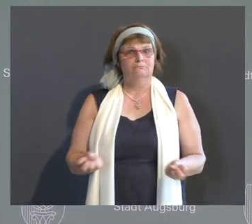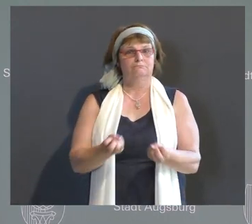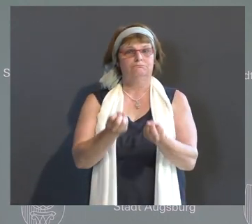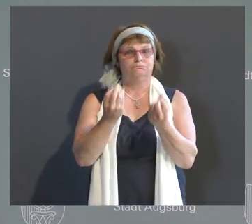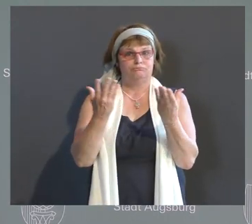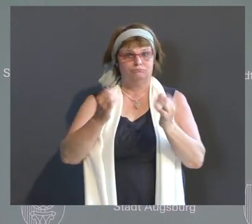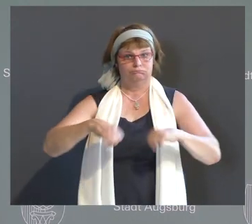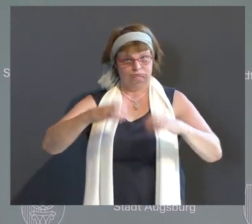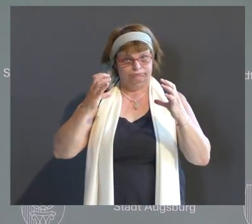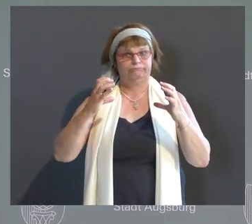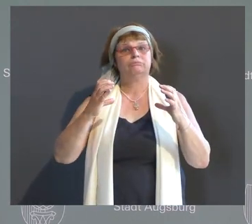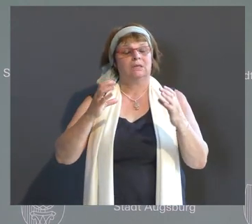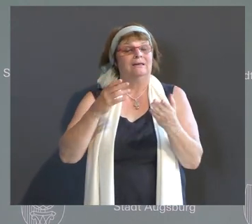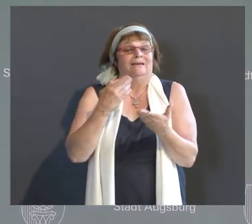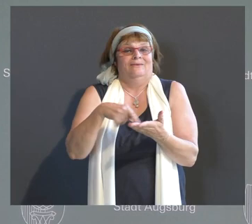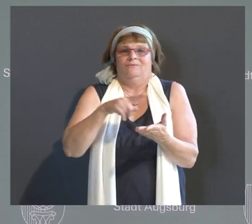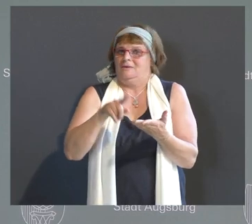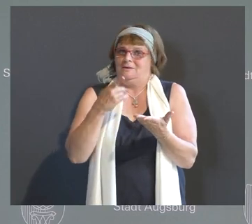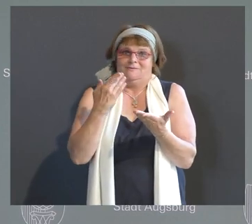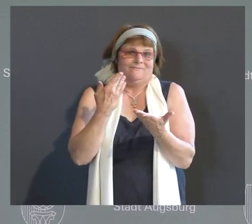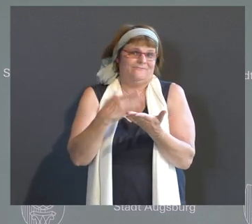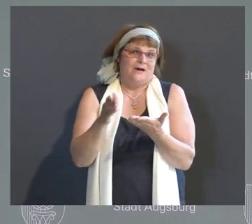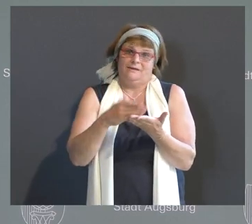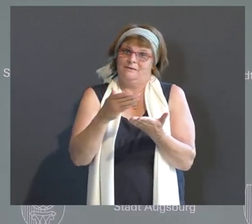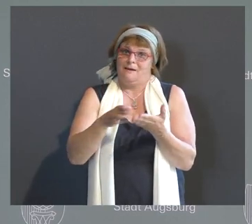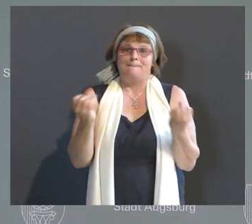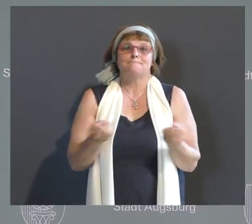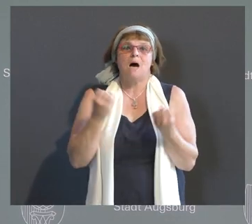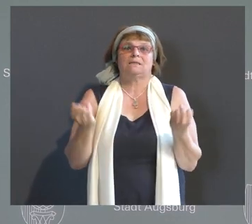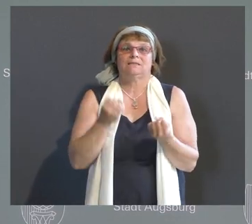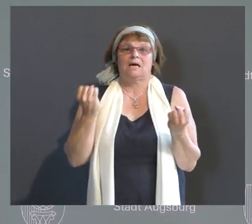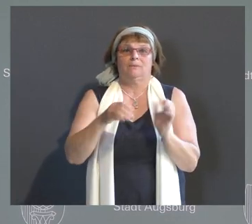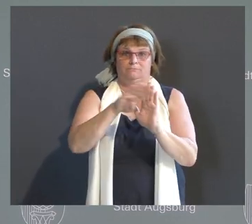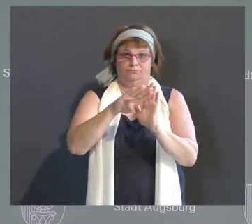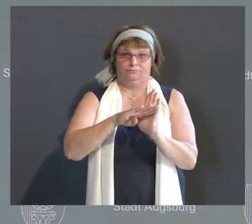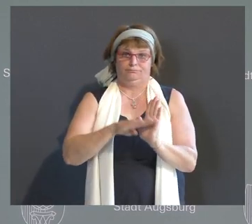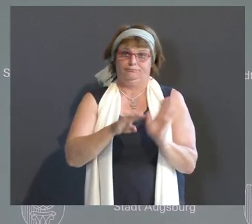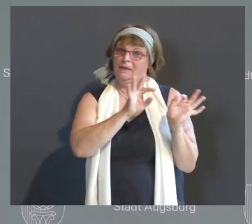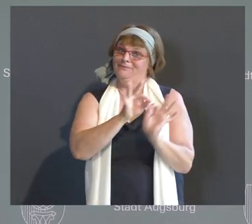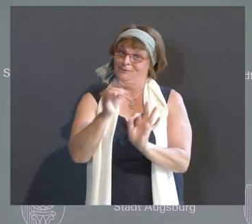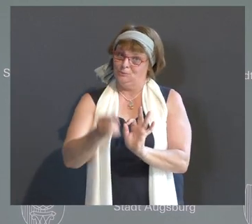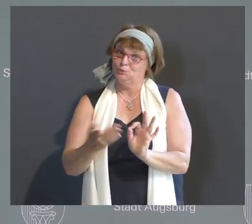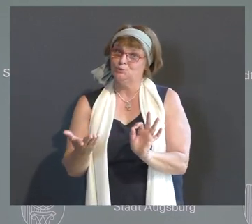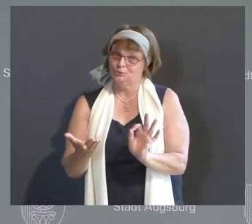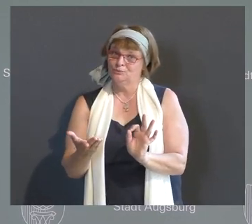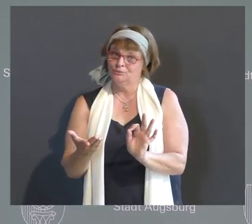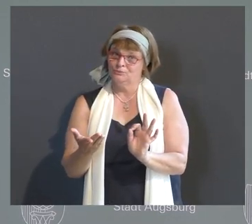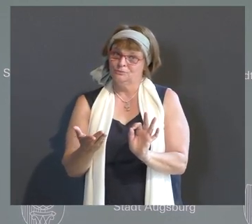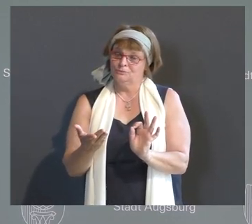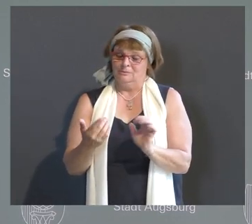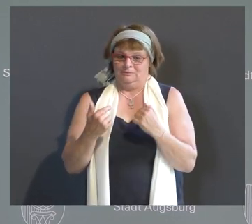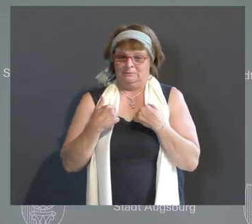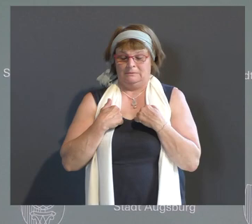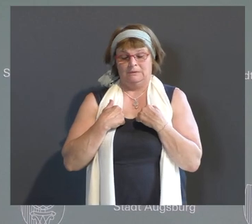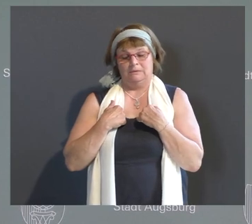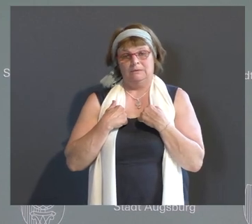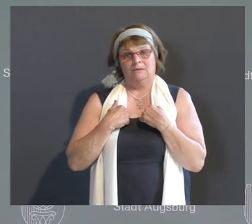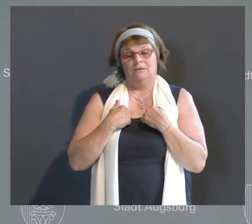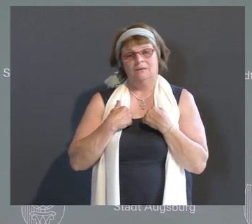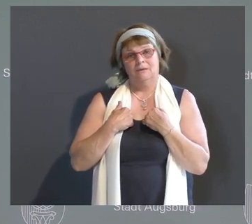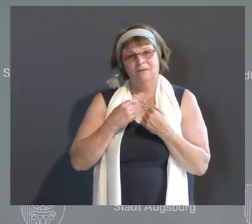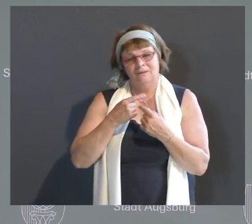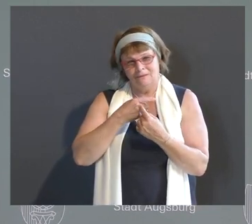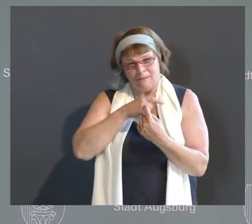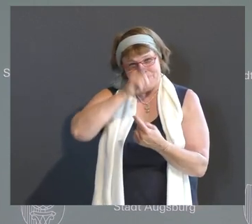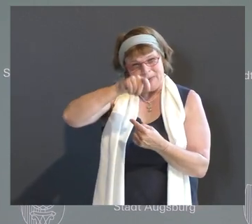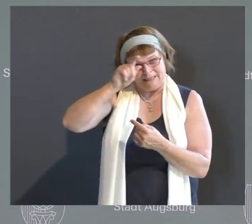herumkommen, weitere einschränkende Maßnahmen zu vollziehen. Ich möchte mich an dieser Stelle ausdrücklich bei all denjenigen